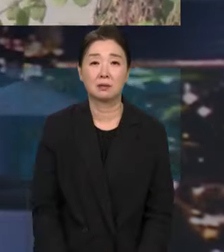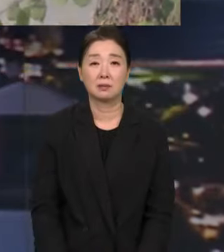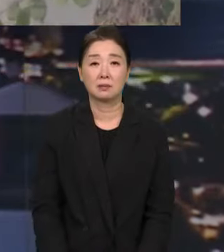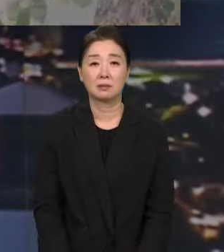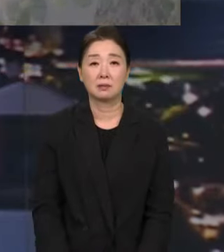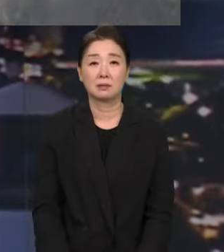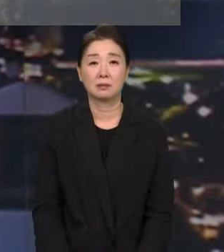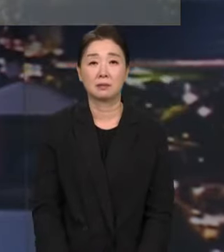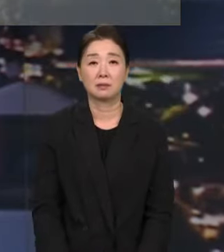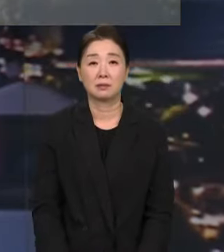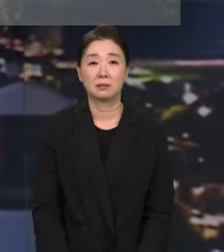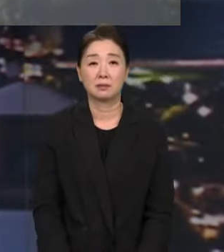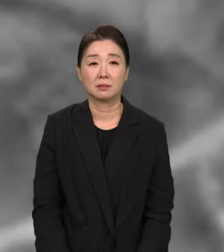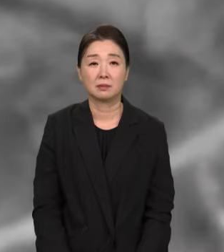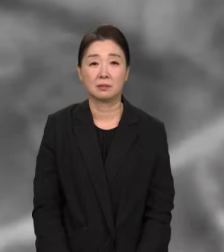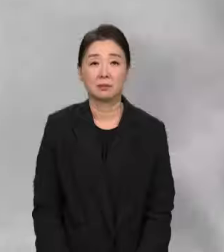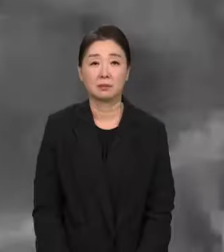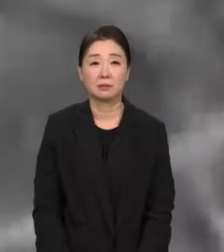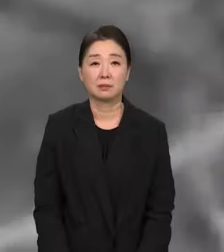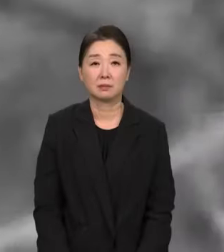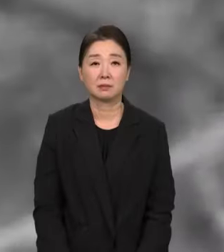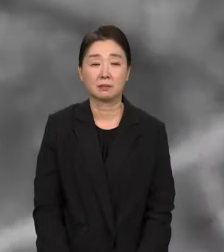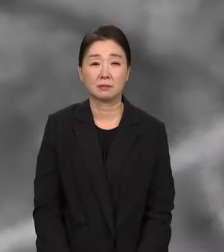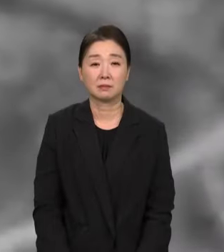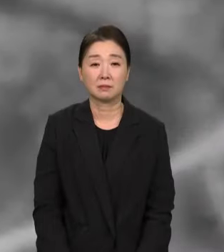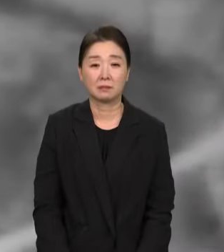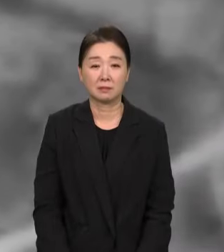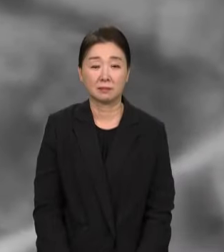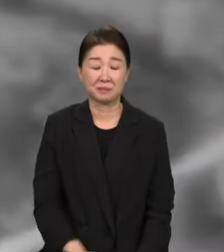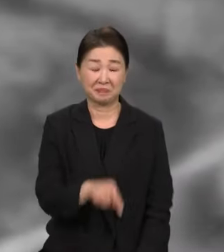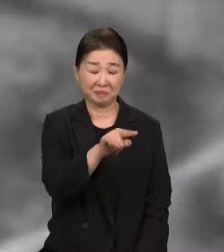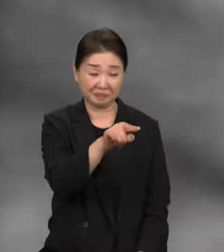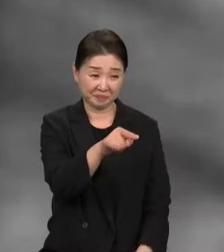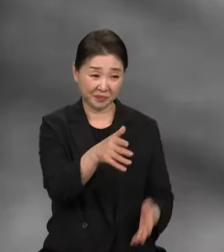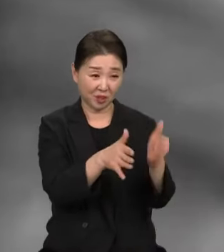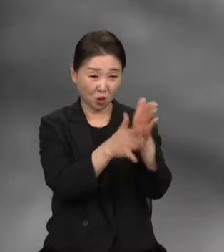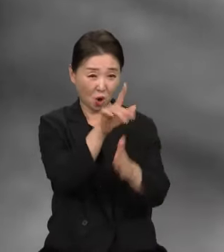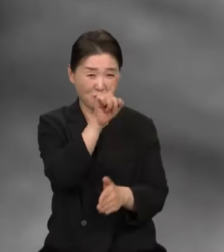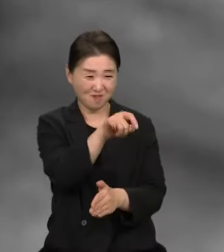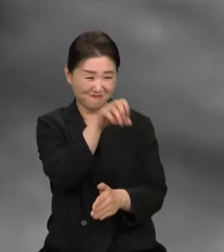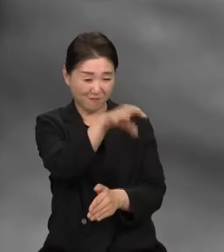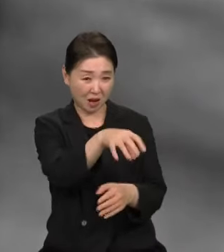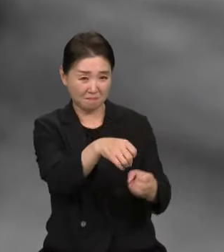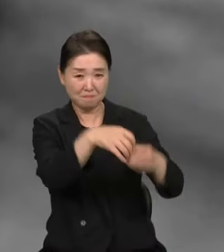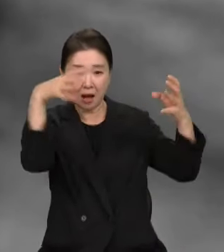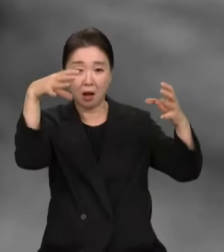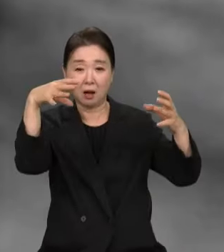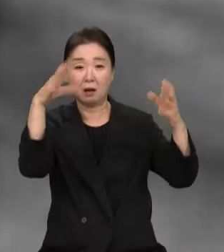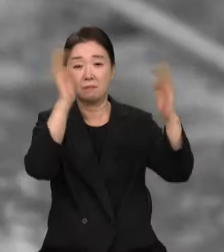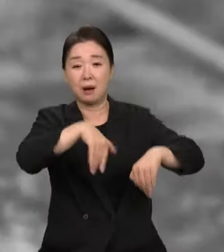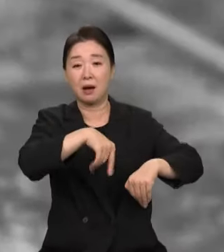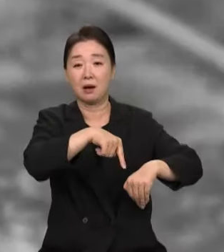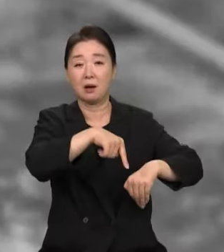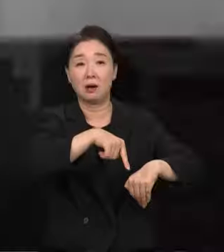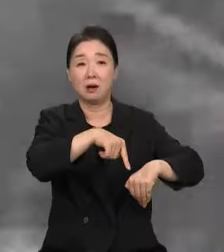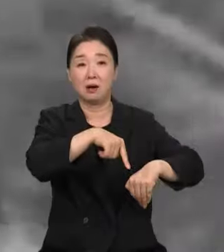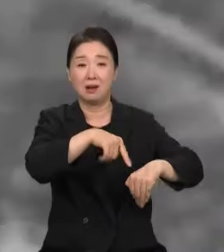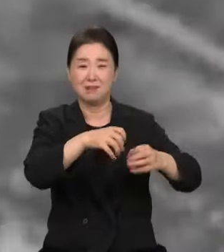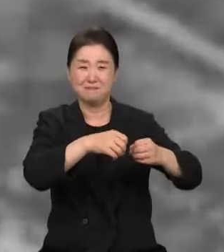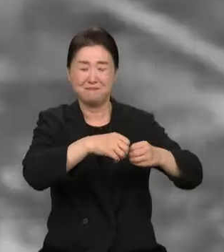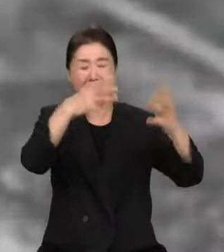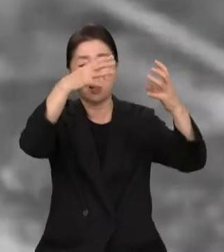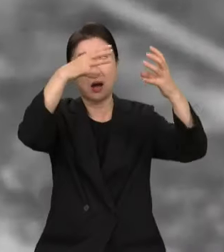백민 경기입니다 표적으로 삼은 건물이 순식간에 산산 조각납니다 파편이